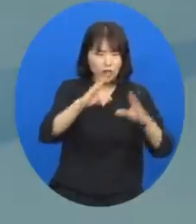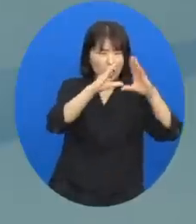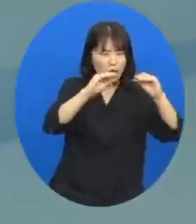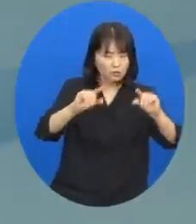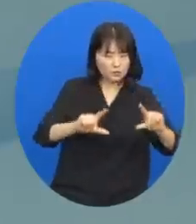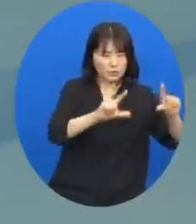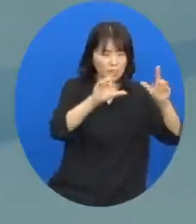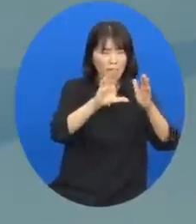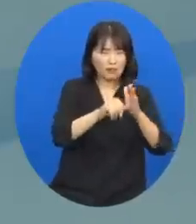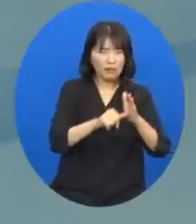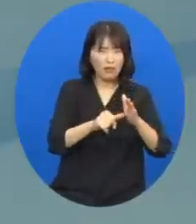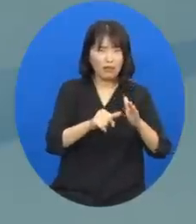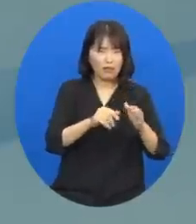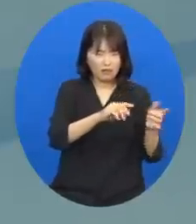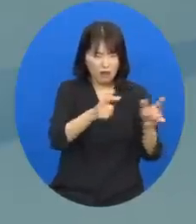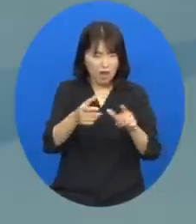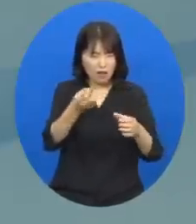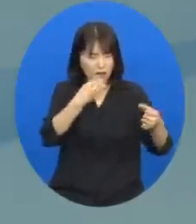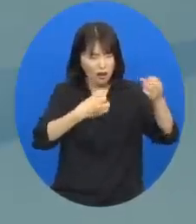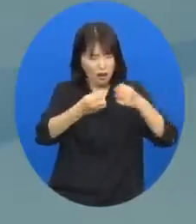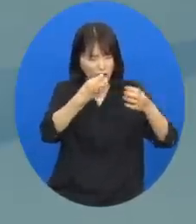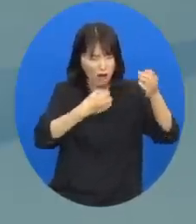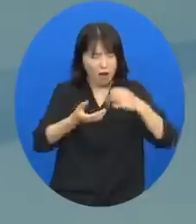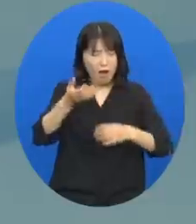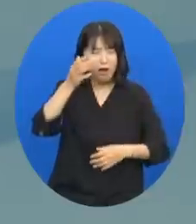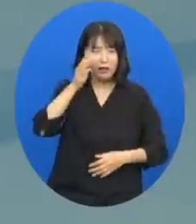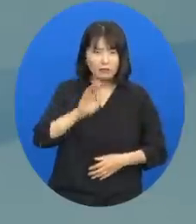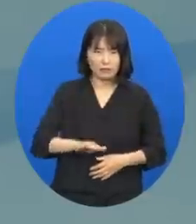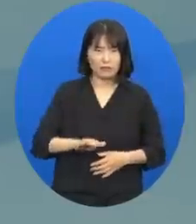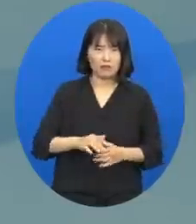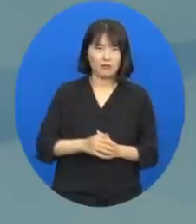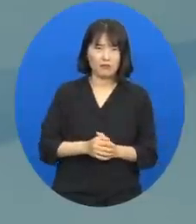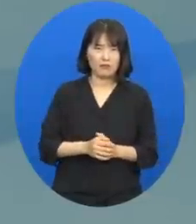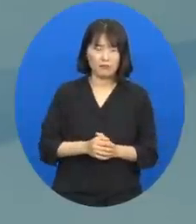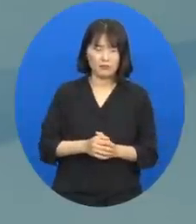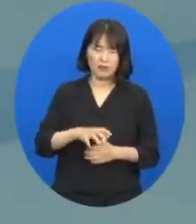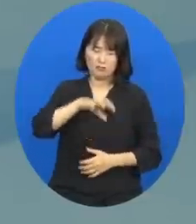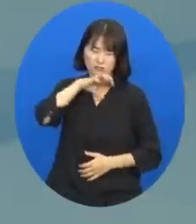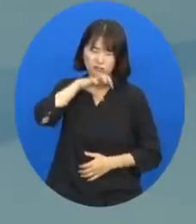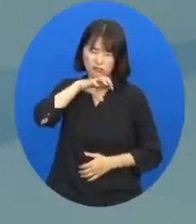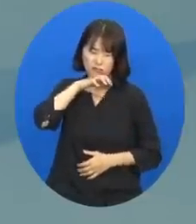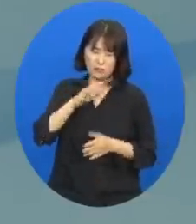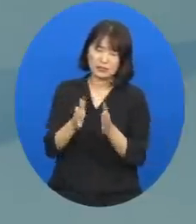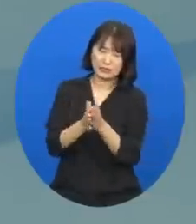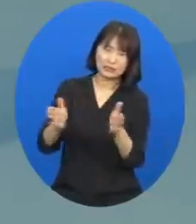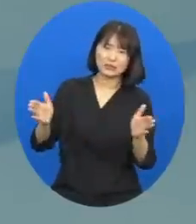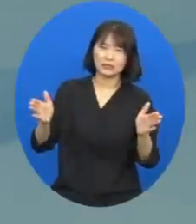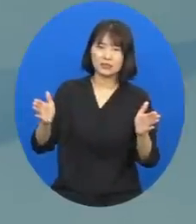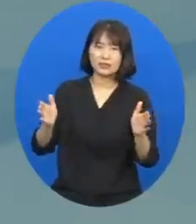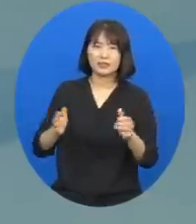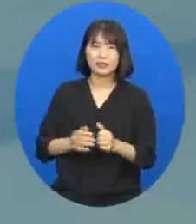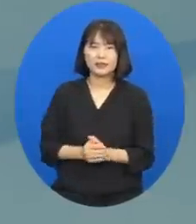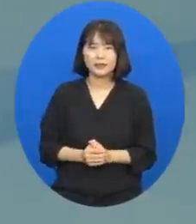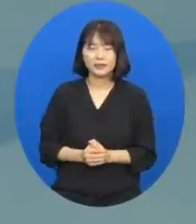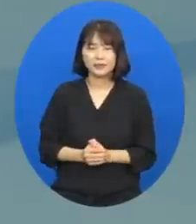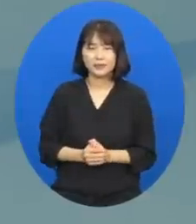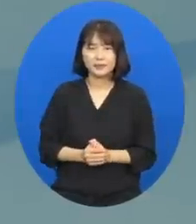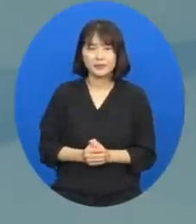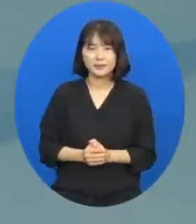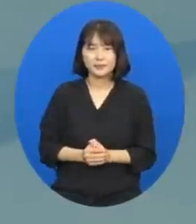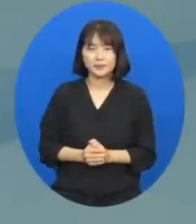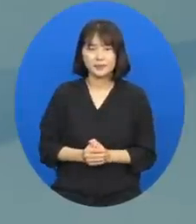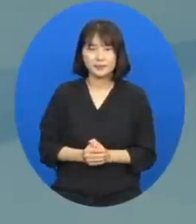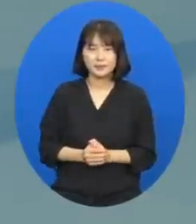먹어 꽃밥 하다가 자신의 외친 부족한 것을 막 토해 내기 시작합니다 그래서 불평을 하는 거예요 이